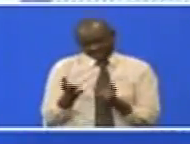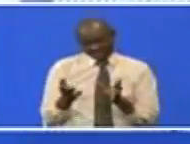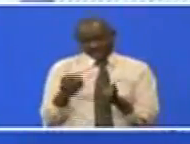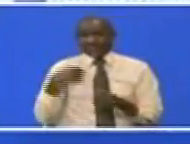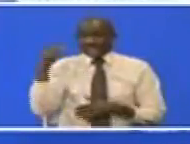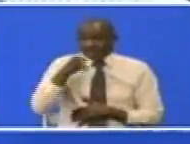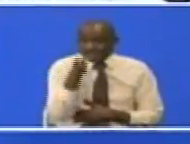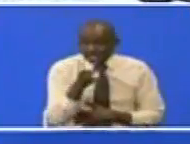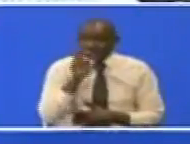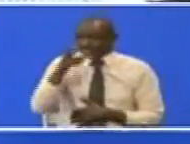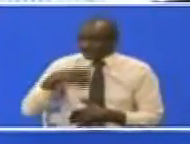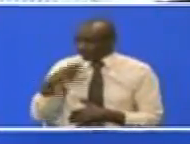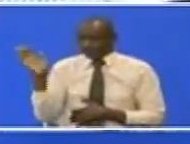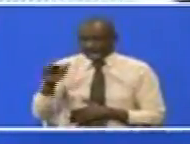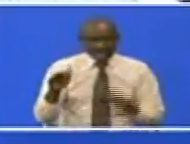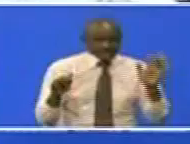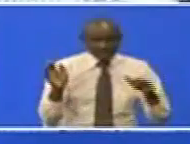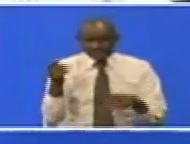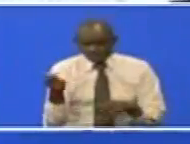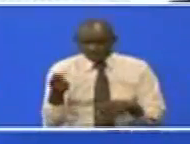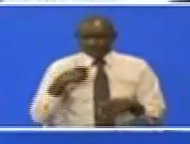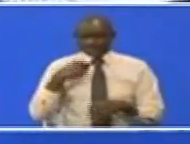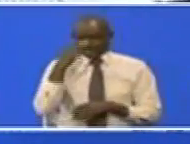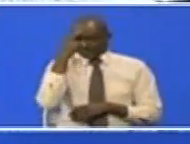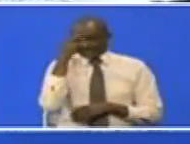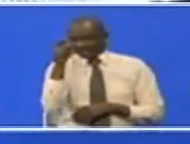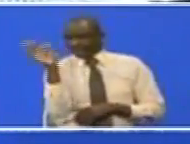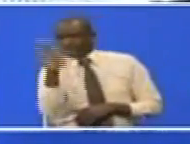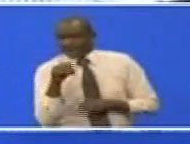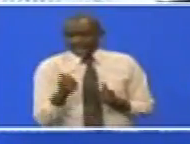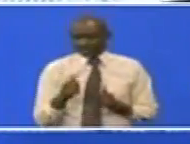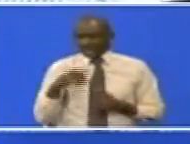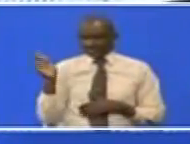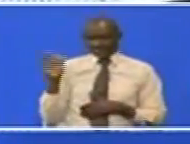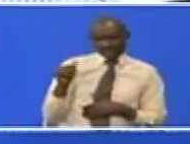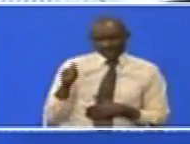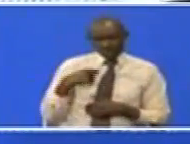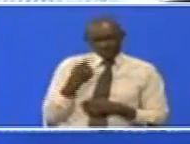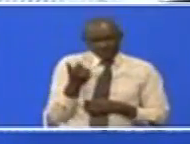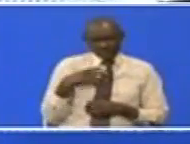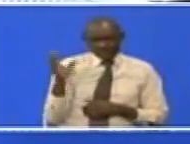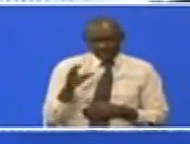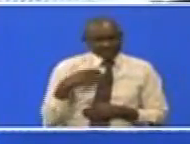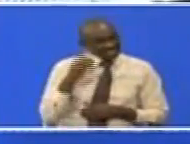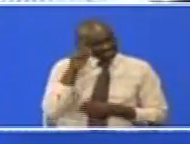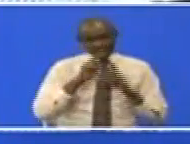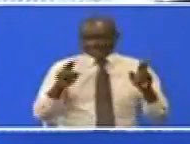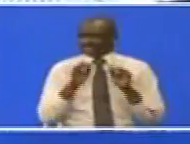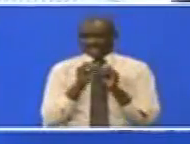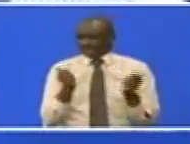hapa nimeona Watu hawajarejea pale chini hawajarejea kwa hivyo Amani kidogo Bado